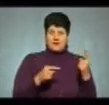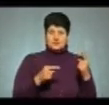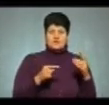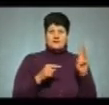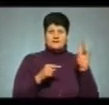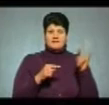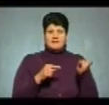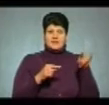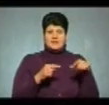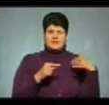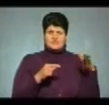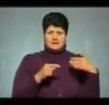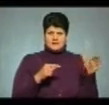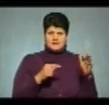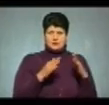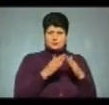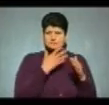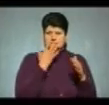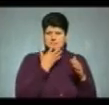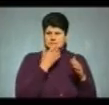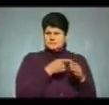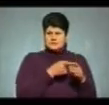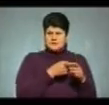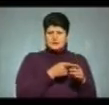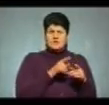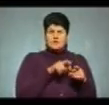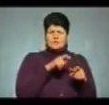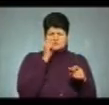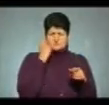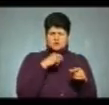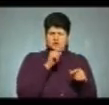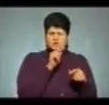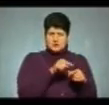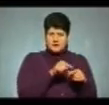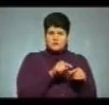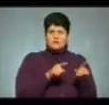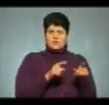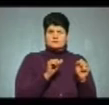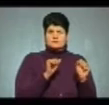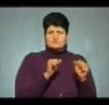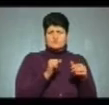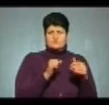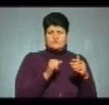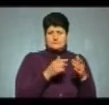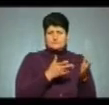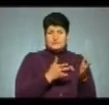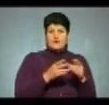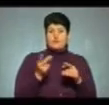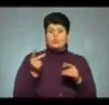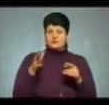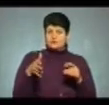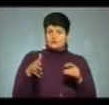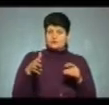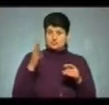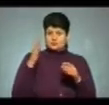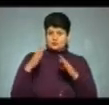та шибки. Будівля явно перегріта. Людям спекотно в приміщеннях, тому вони і охолоджуються як можуть. У другій будівлі